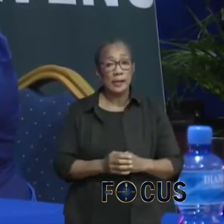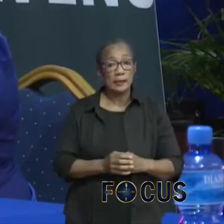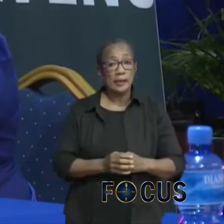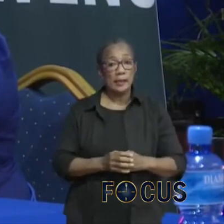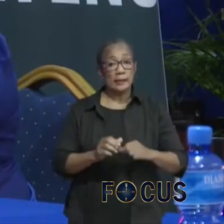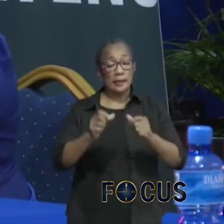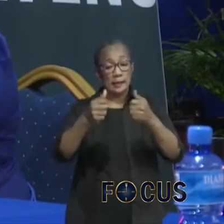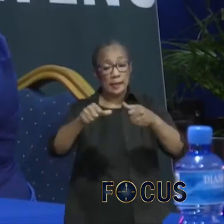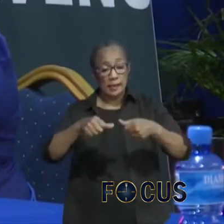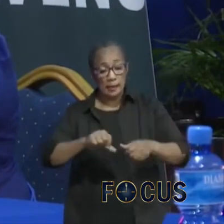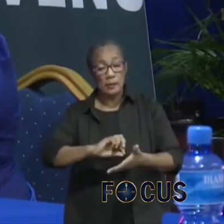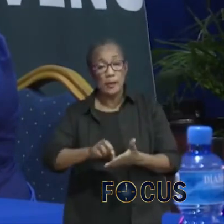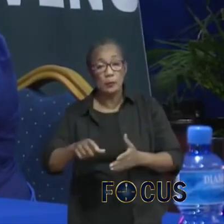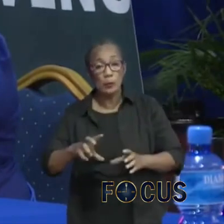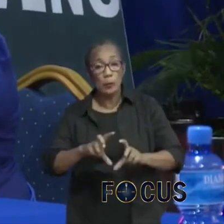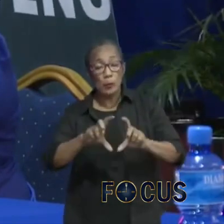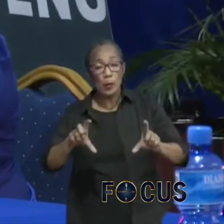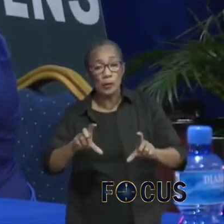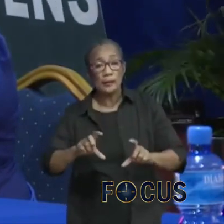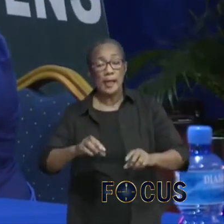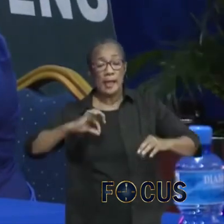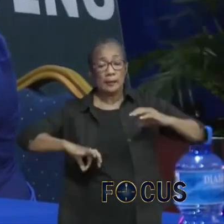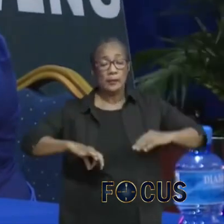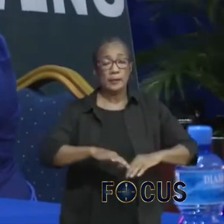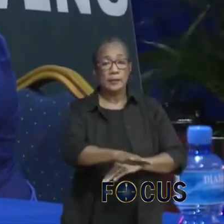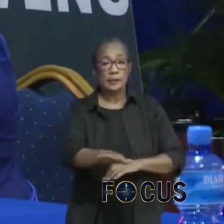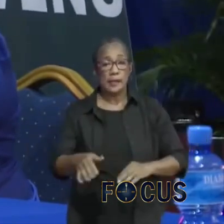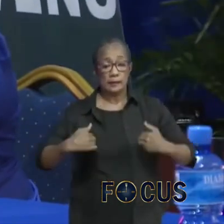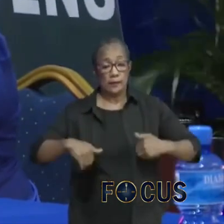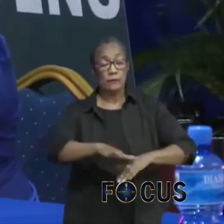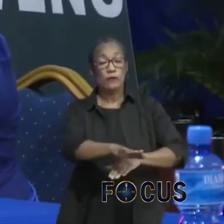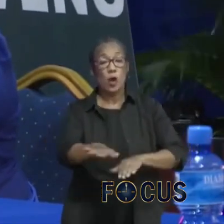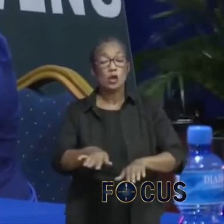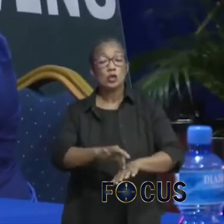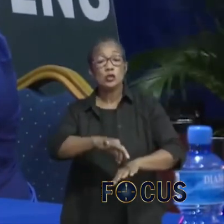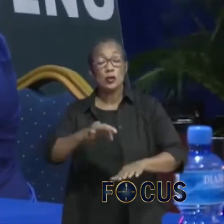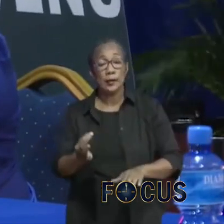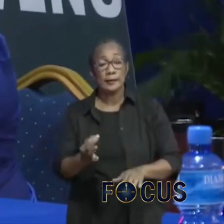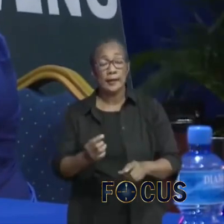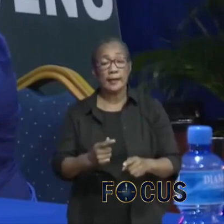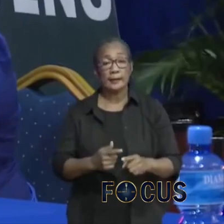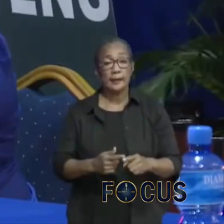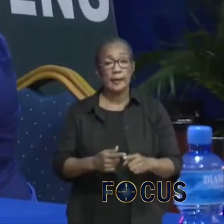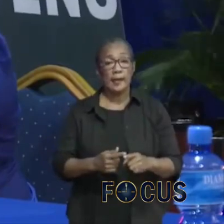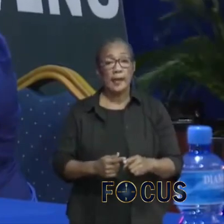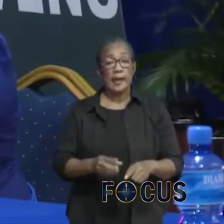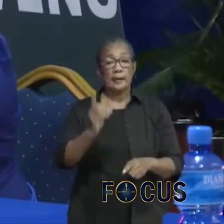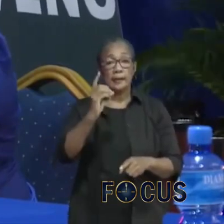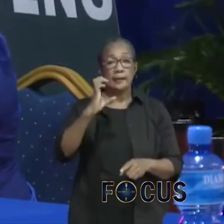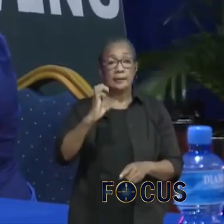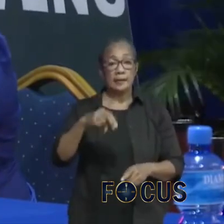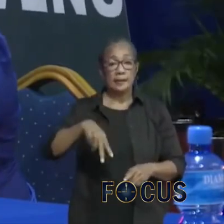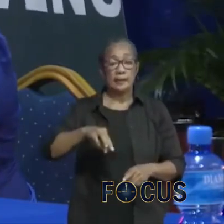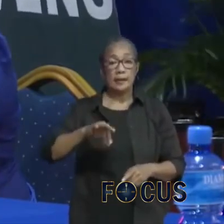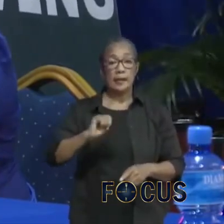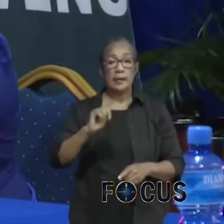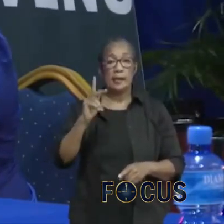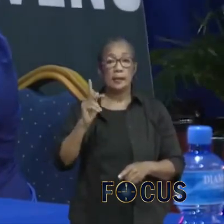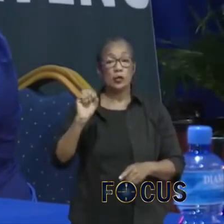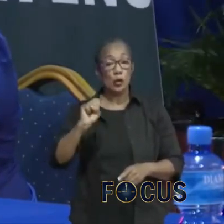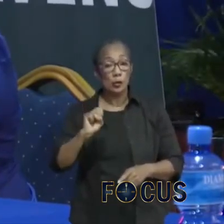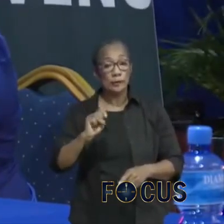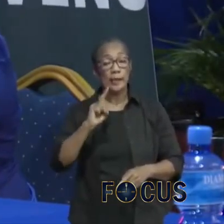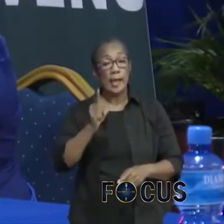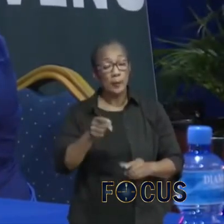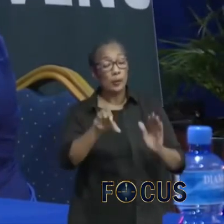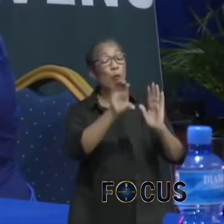Board, het ministerie van Volksgezondheid en DC Nerkes. Zij hebben de